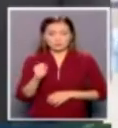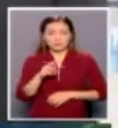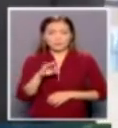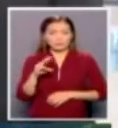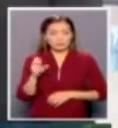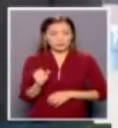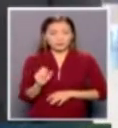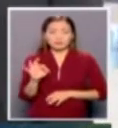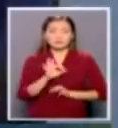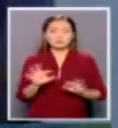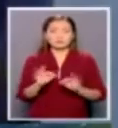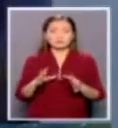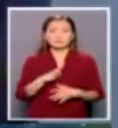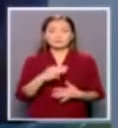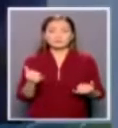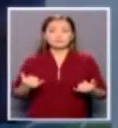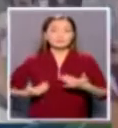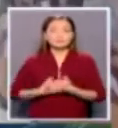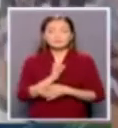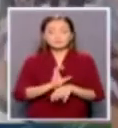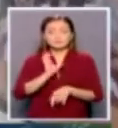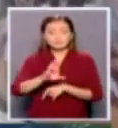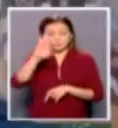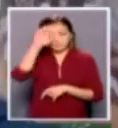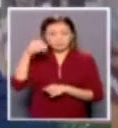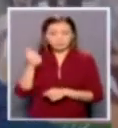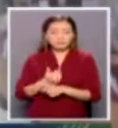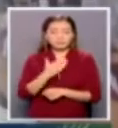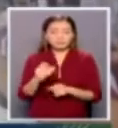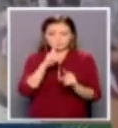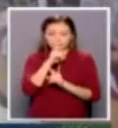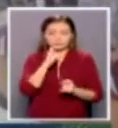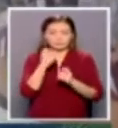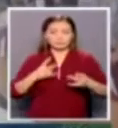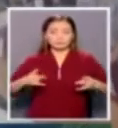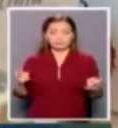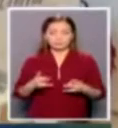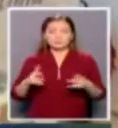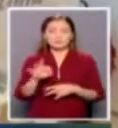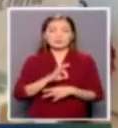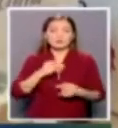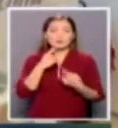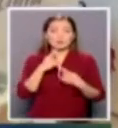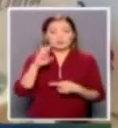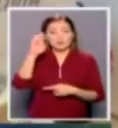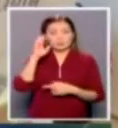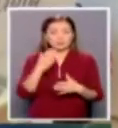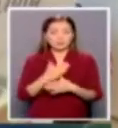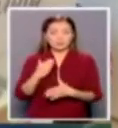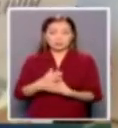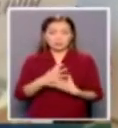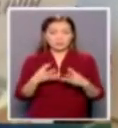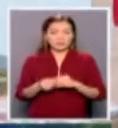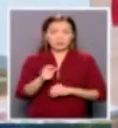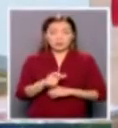Бахаткуль Хаменова отметила, что в нынешнем послании президента особое внимание уделено вопросу диалога государства и